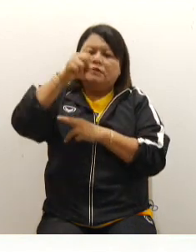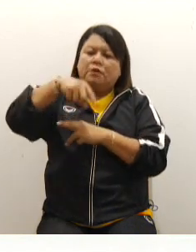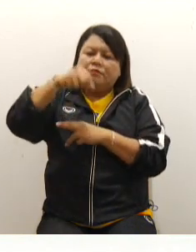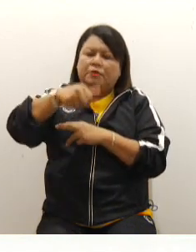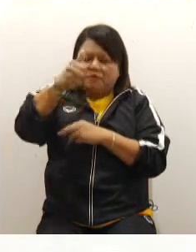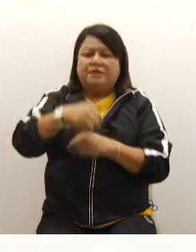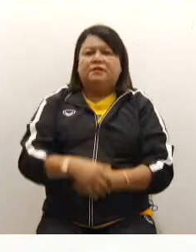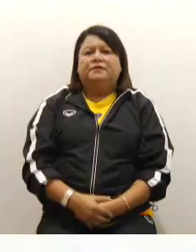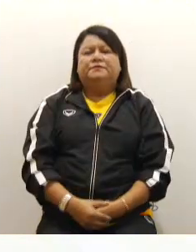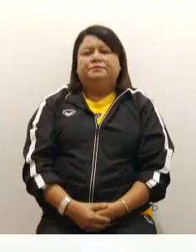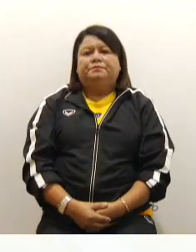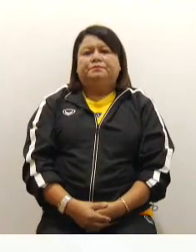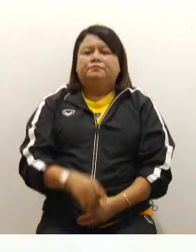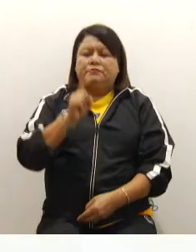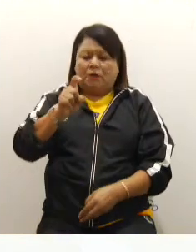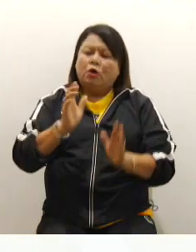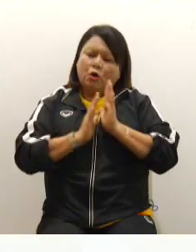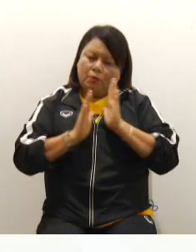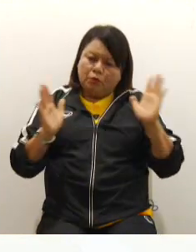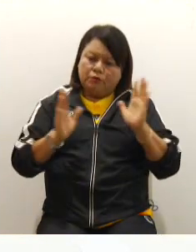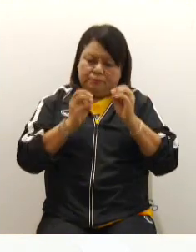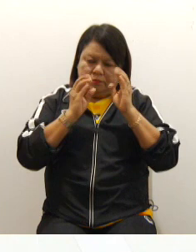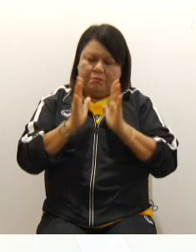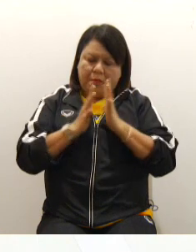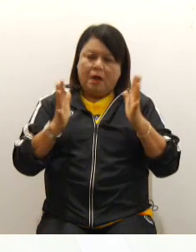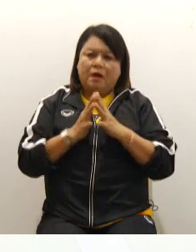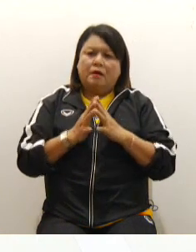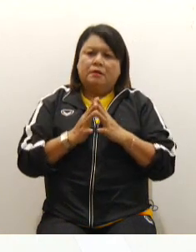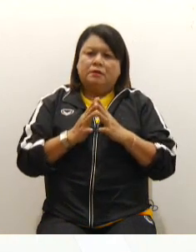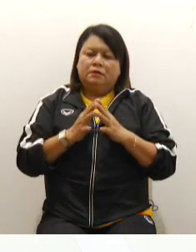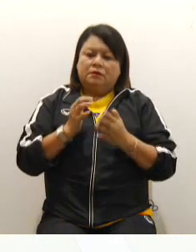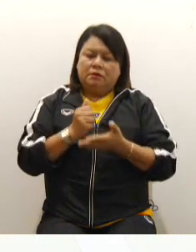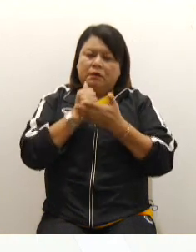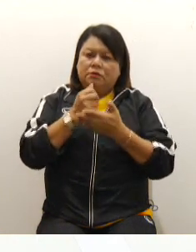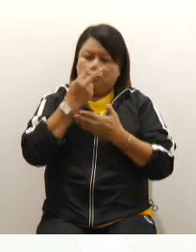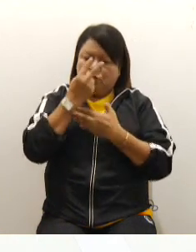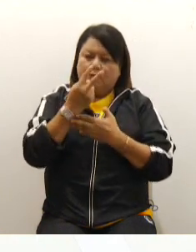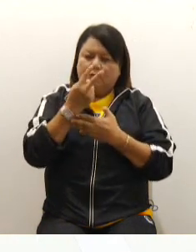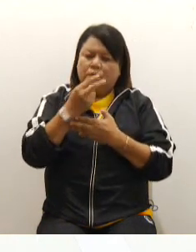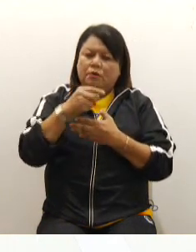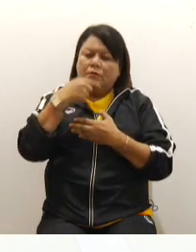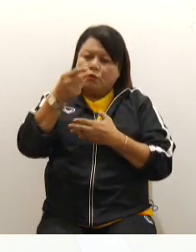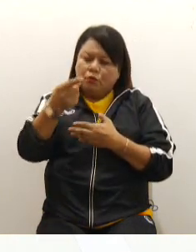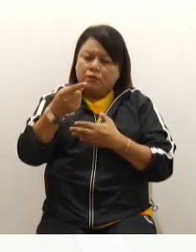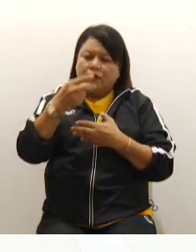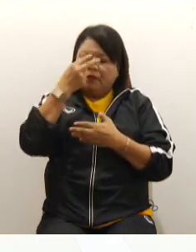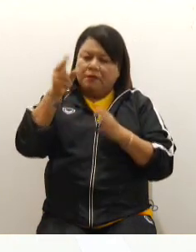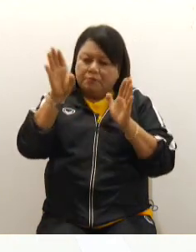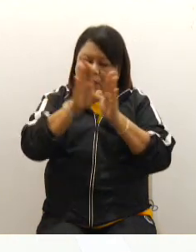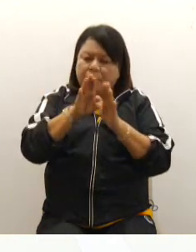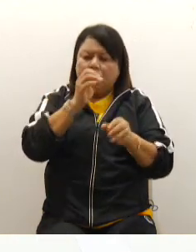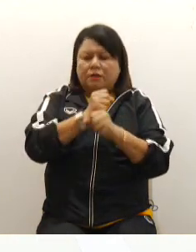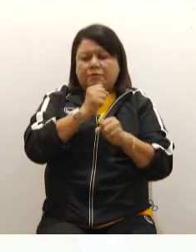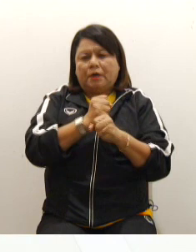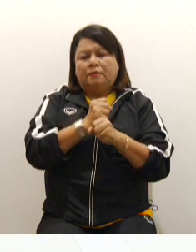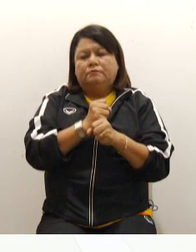ค่ะ ครับต้องขอขอบคุณท่านอาจารย์เป็นอย่างสูงนะครับที่กรุณาได้พูดให้เราเห็นภาพของการทำงานนะ